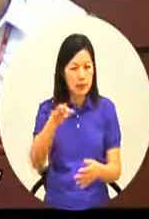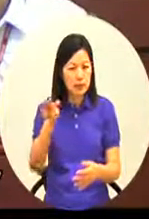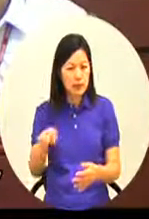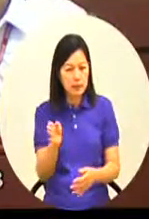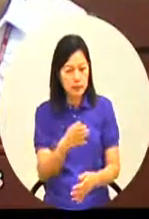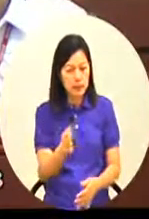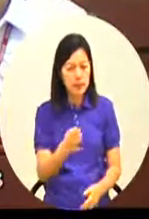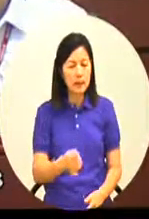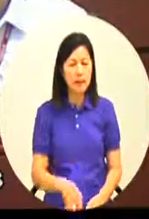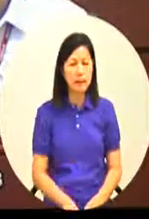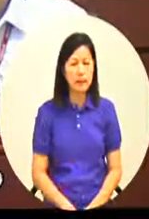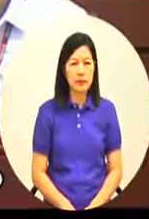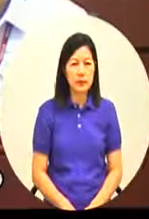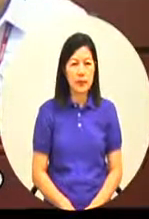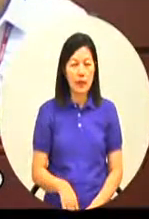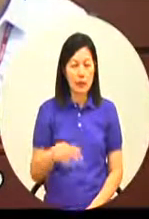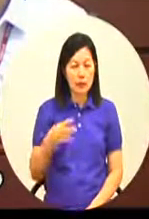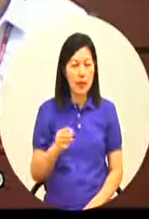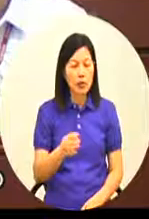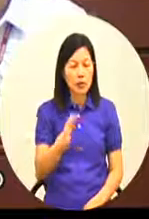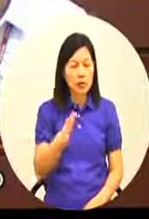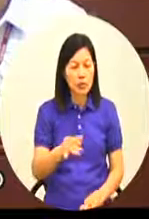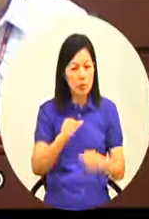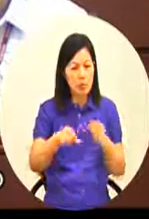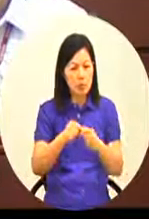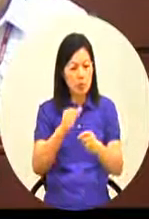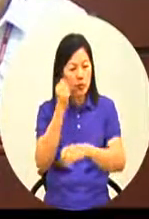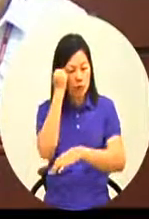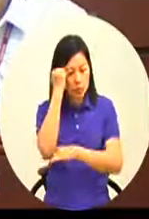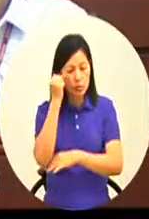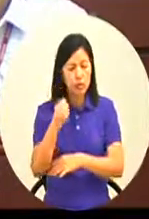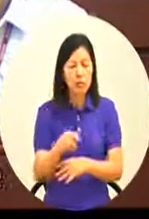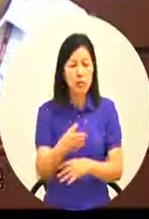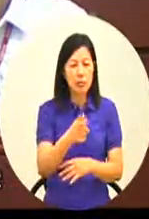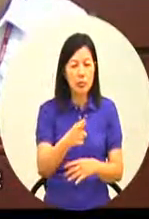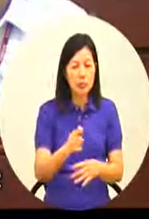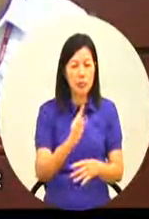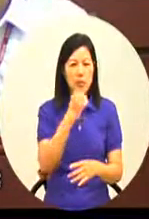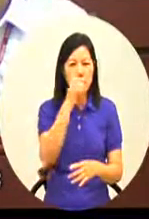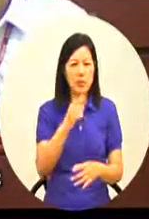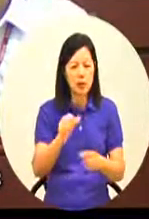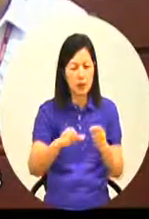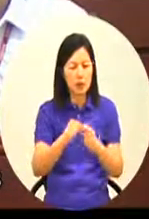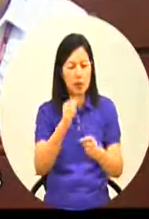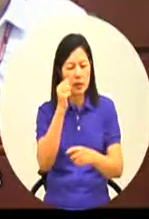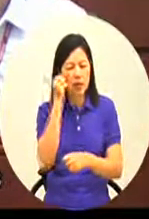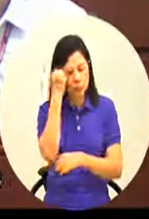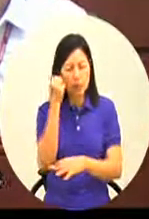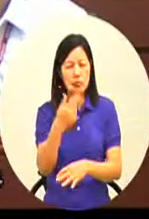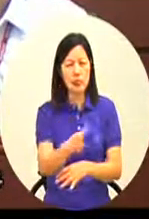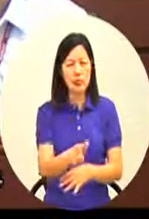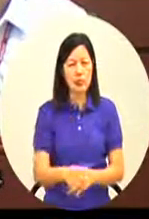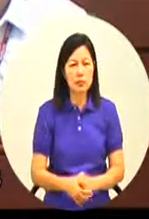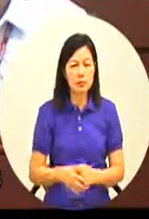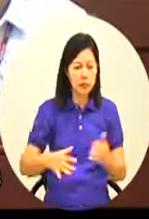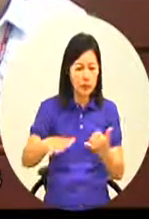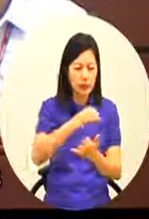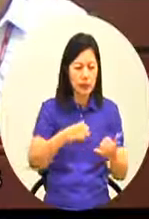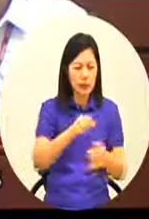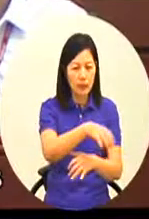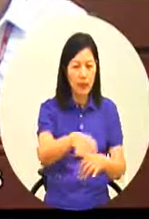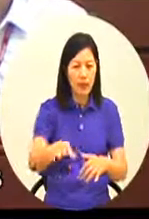的水准。那至于所谓为什么住五年呢？它不是说你只能住五年呐、啊，因为以现在全台湾哦各县市所